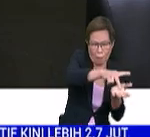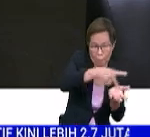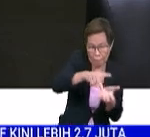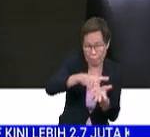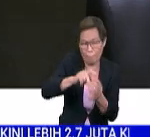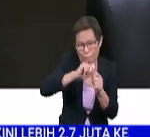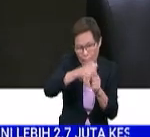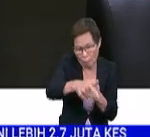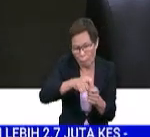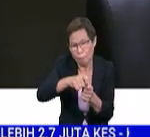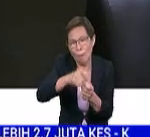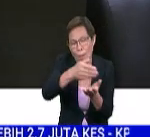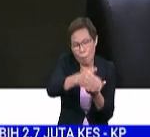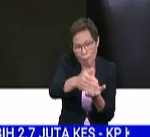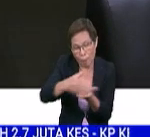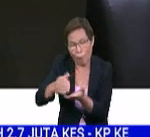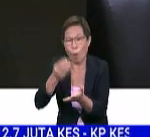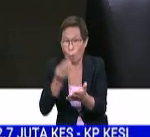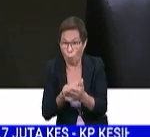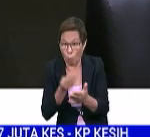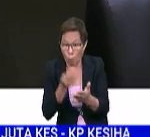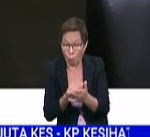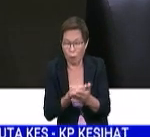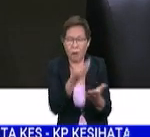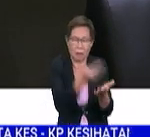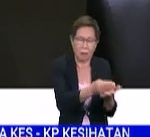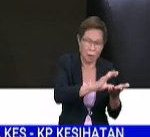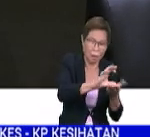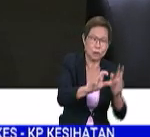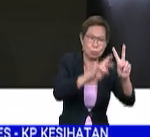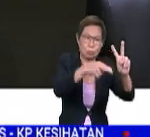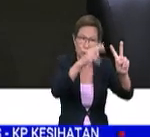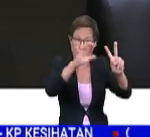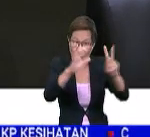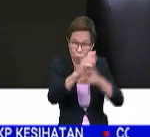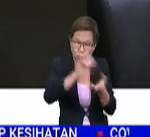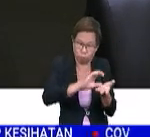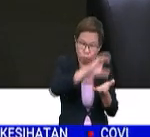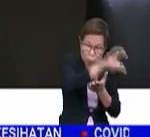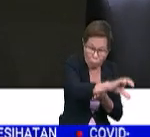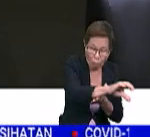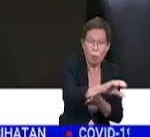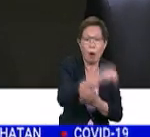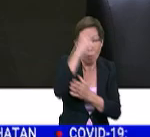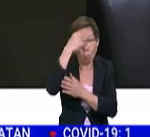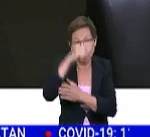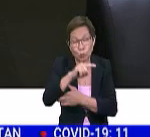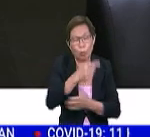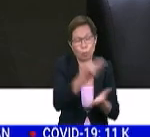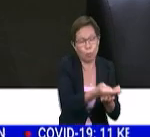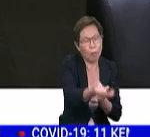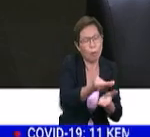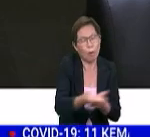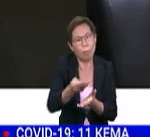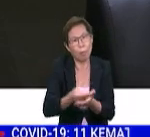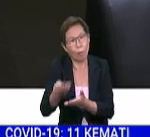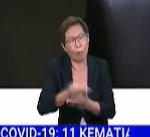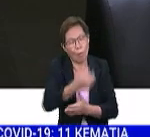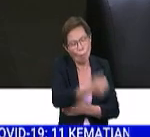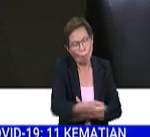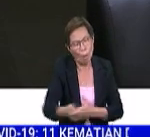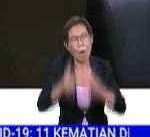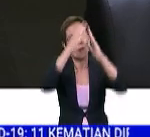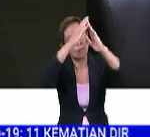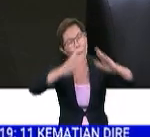ada wang yang cash RM2,500 untuk pembelian